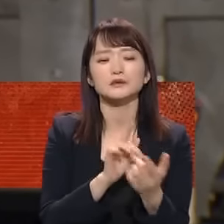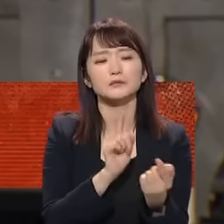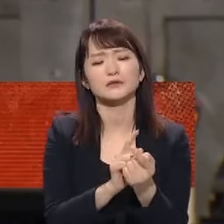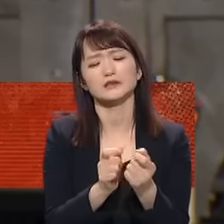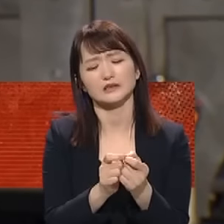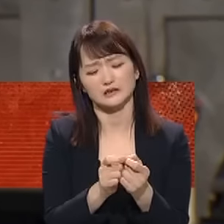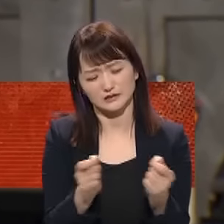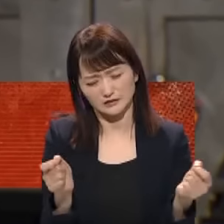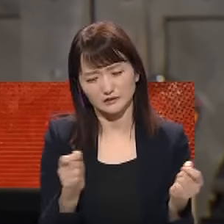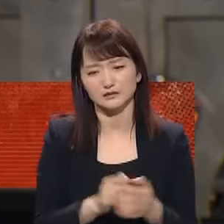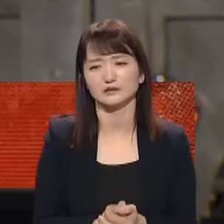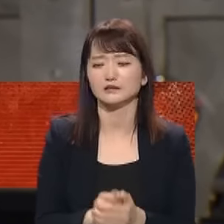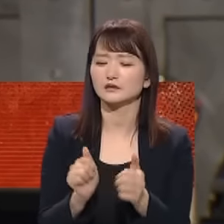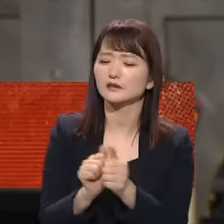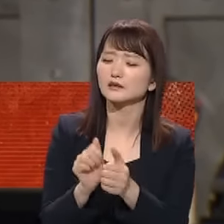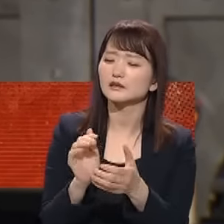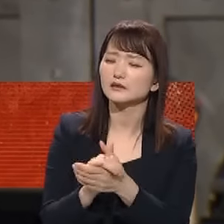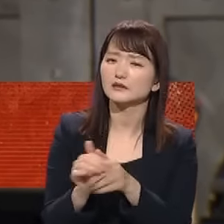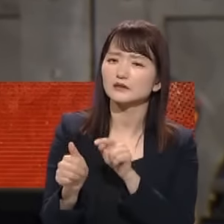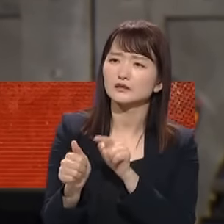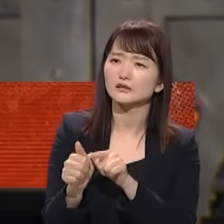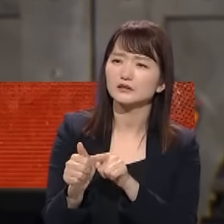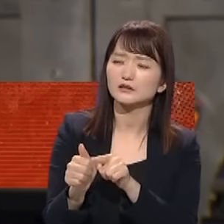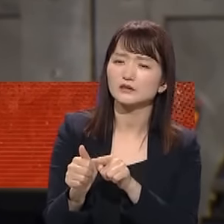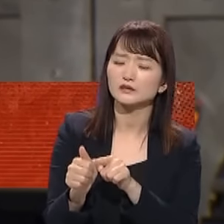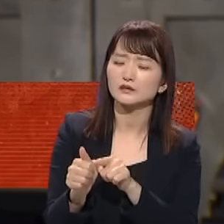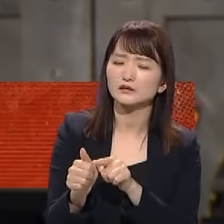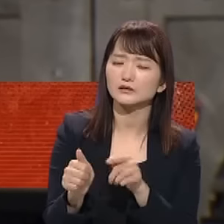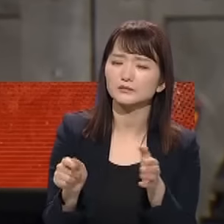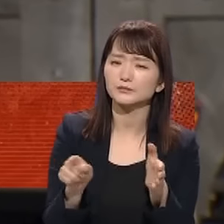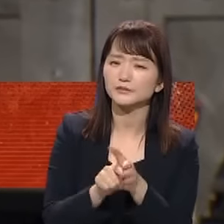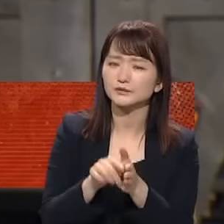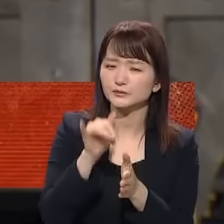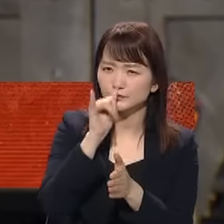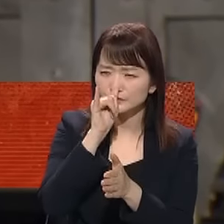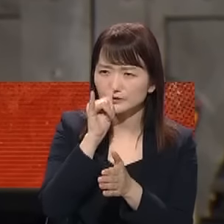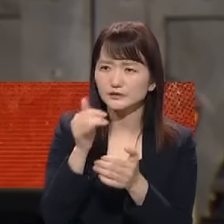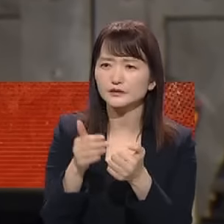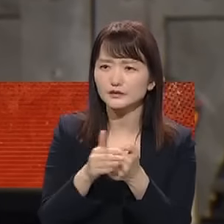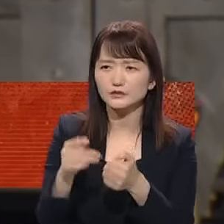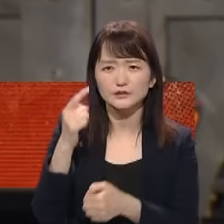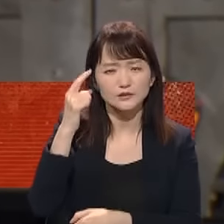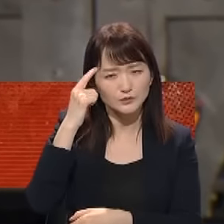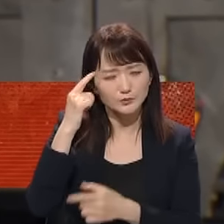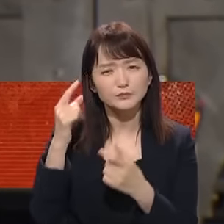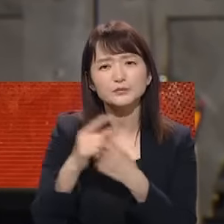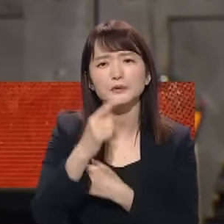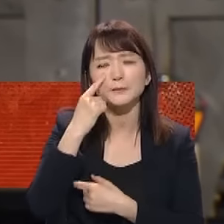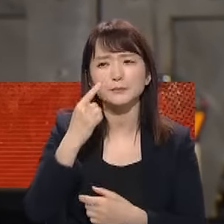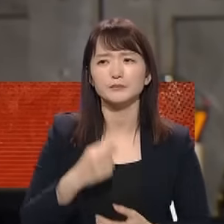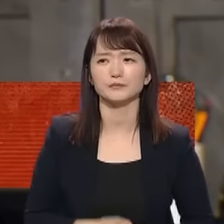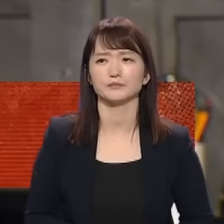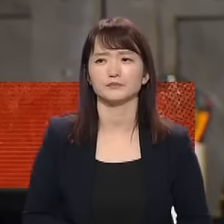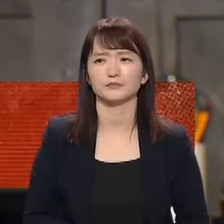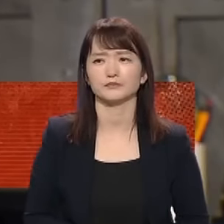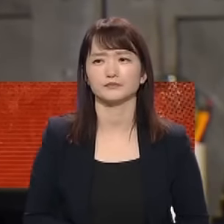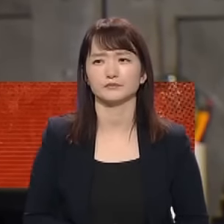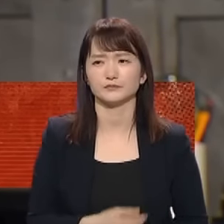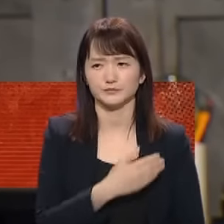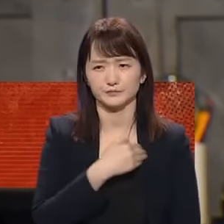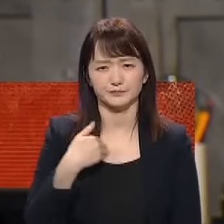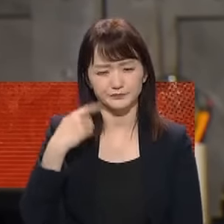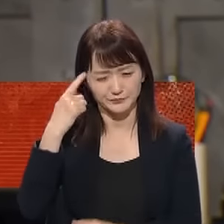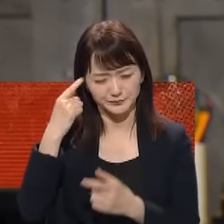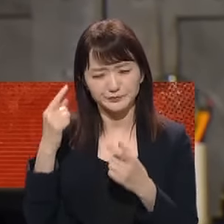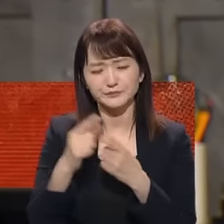그러면 남자친구한테 한 번 더 의존할 수 있기 때문에 그런 의미에서 한번 생각해 보라는 거지 충분히 고민될 수 있는 상황인 것